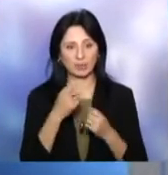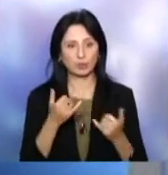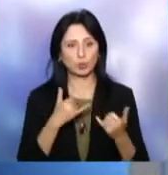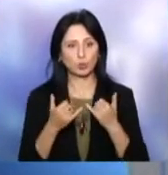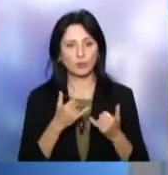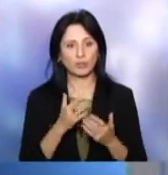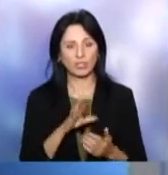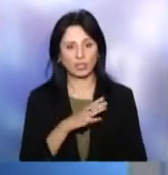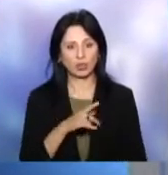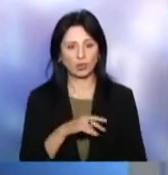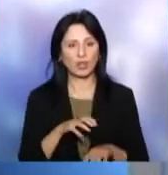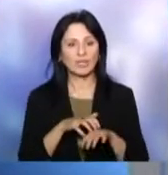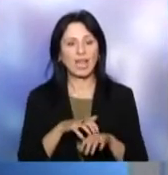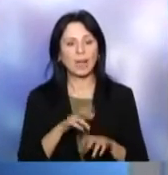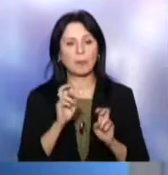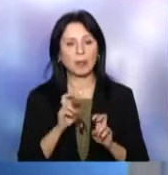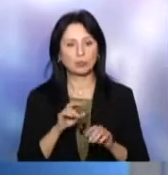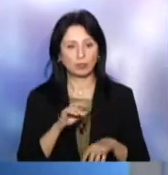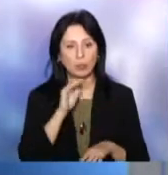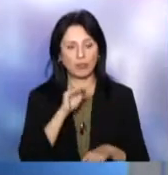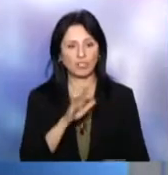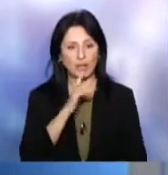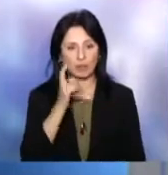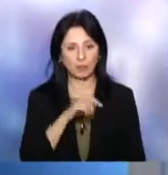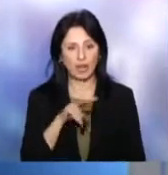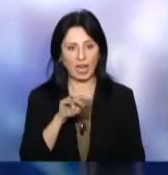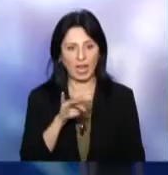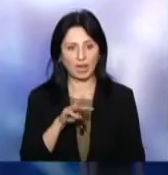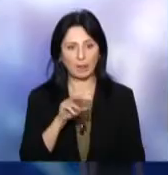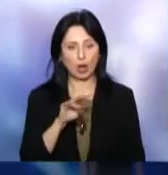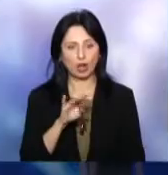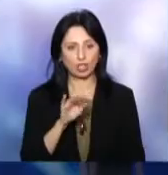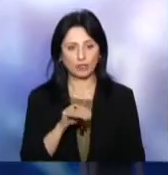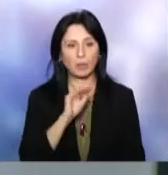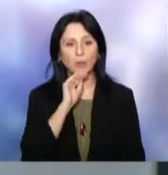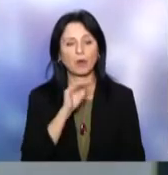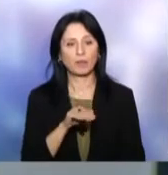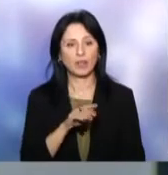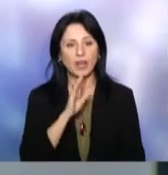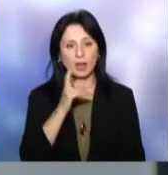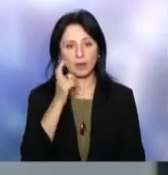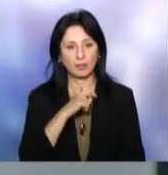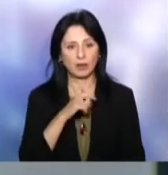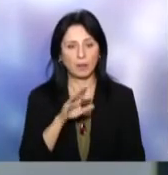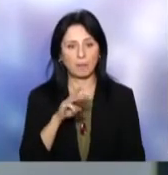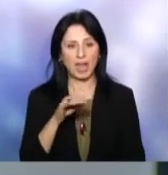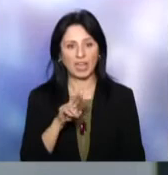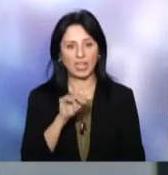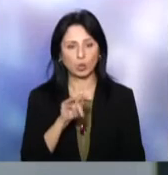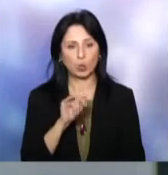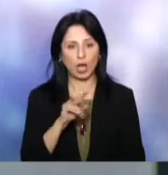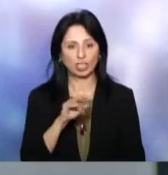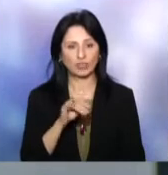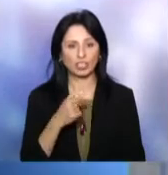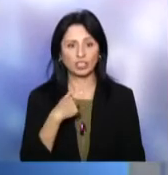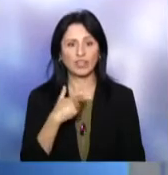სტუმრები ბრძანდებოდნენ დერმატოვენეროლოგები პროფესორი ქალბატონი ლალი მეკოკიშვილი და პროფესორი ქალბატონი მაია დათვაშვილი.